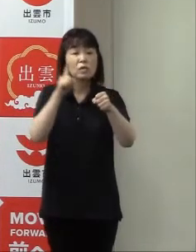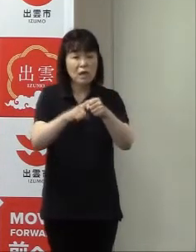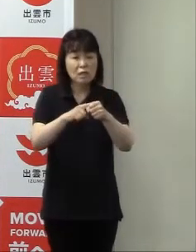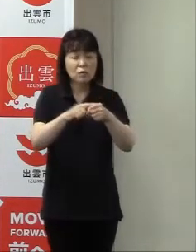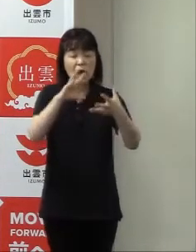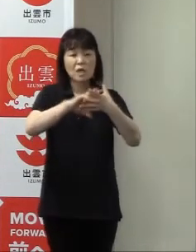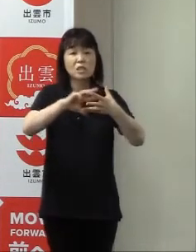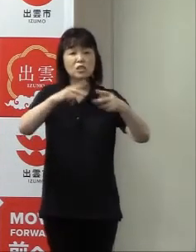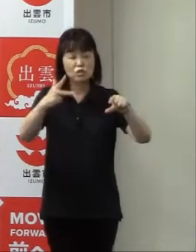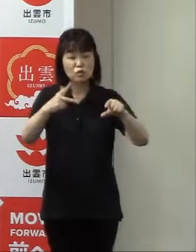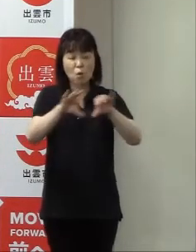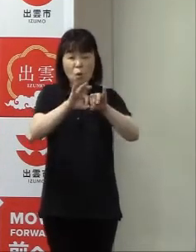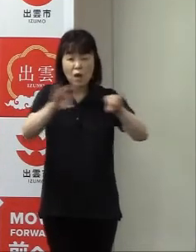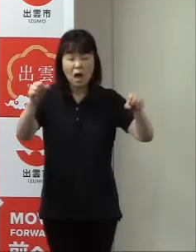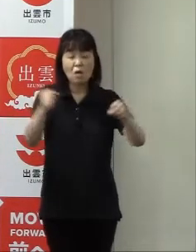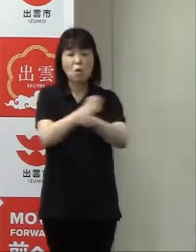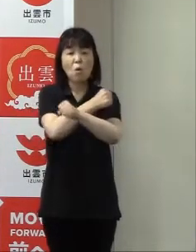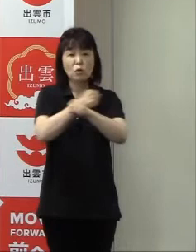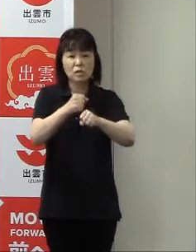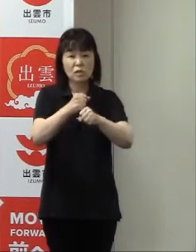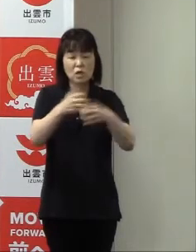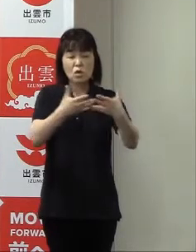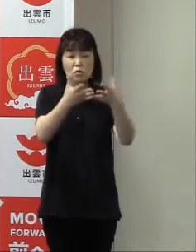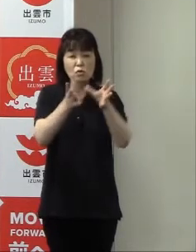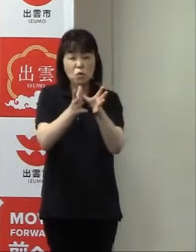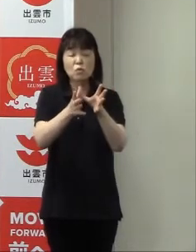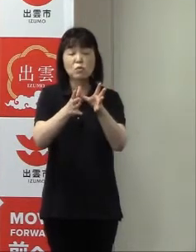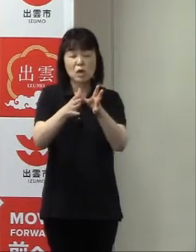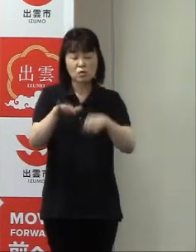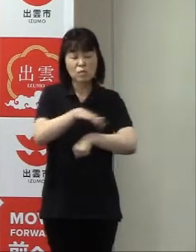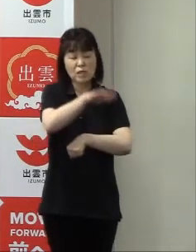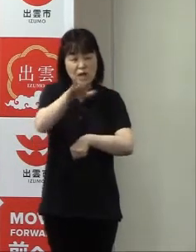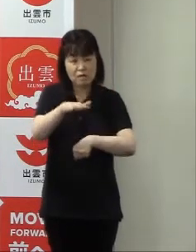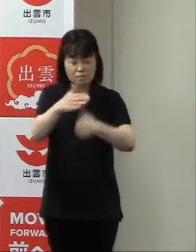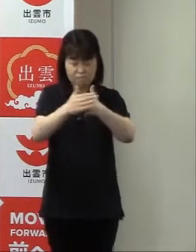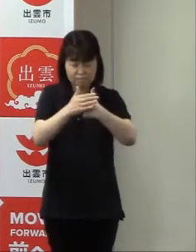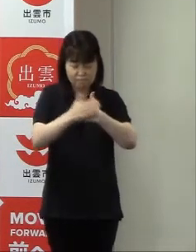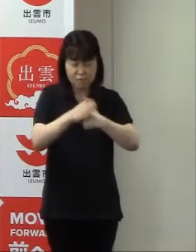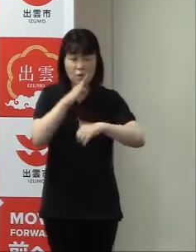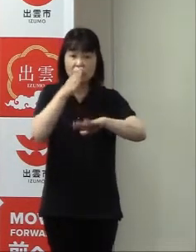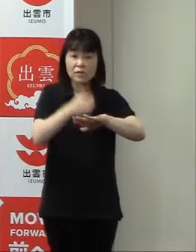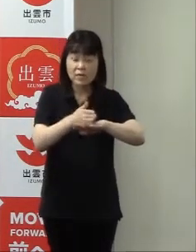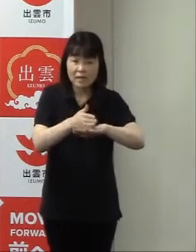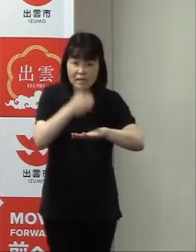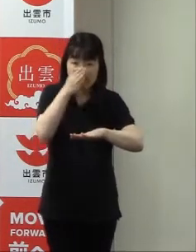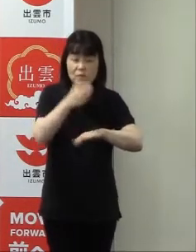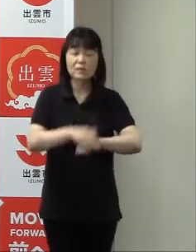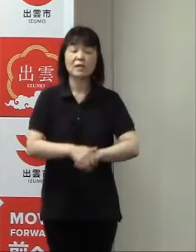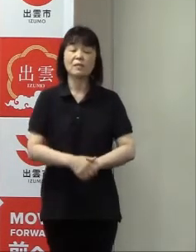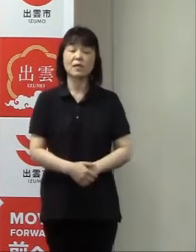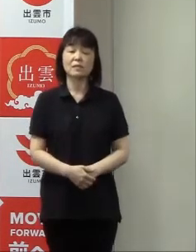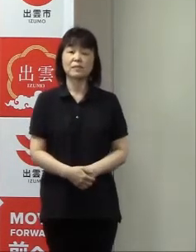協同組合の皆様に大変お世話になり、厚く感謝を申し上げます。